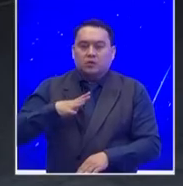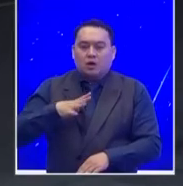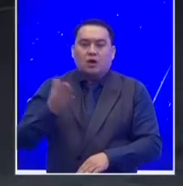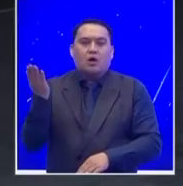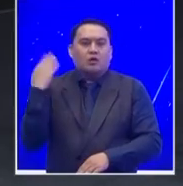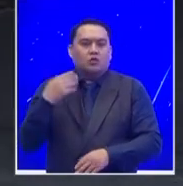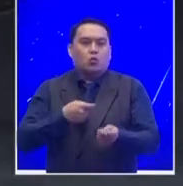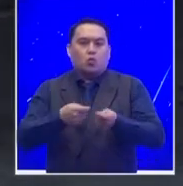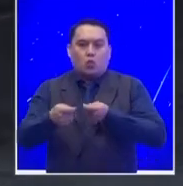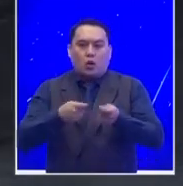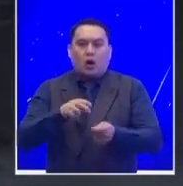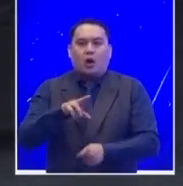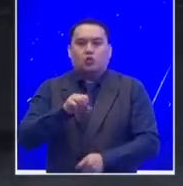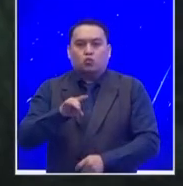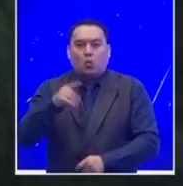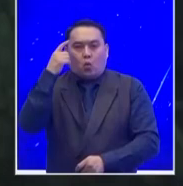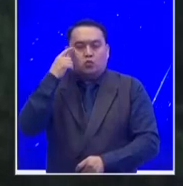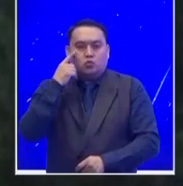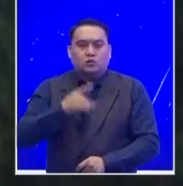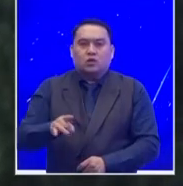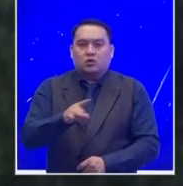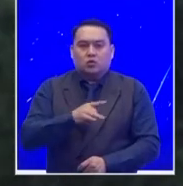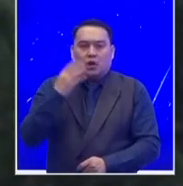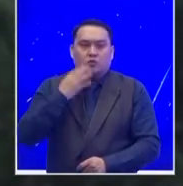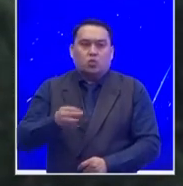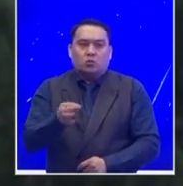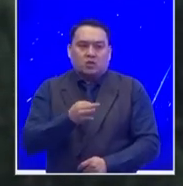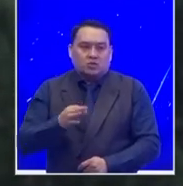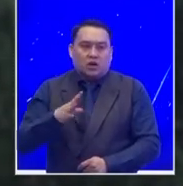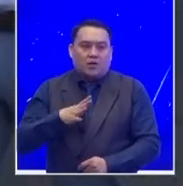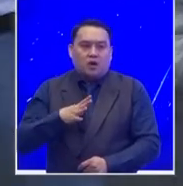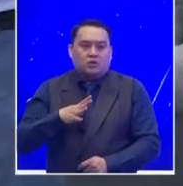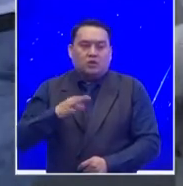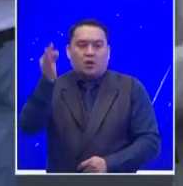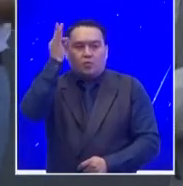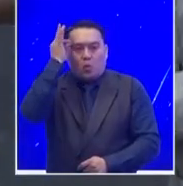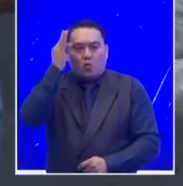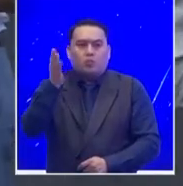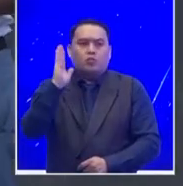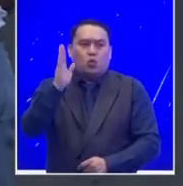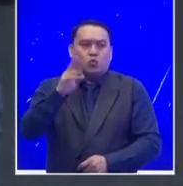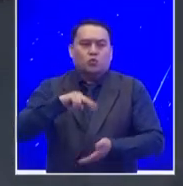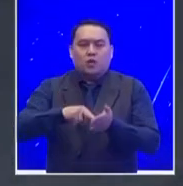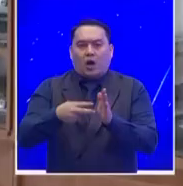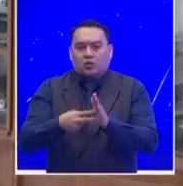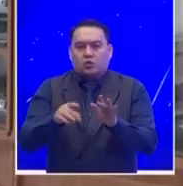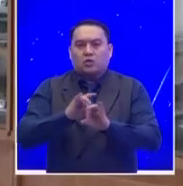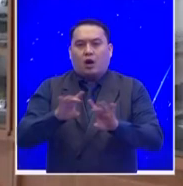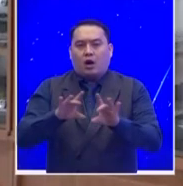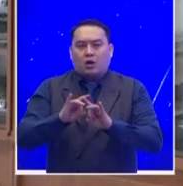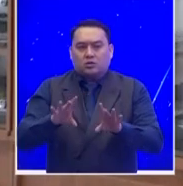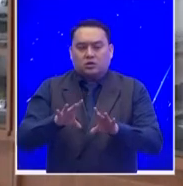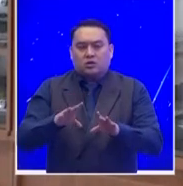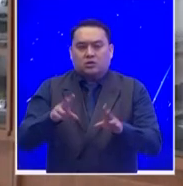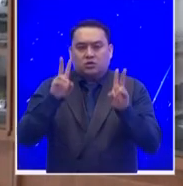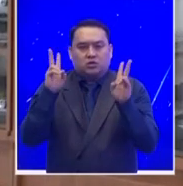ранее возглавлял Аксусский и Коксусский регионы Алматинской области. Напомним о дальнейших рабочих планах Багдата Манзорова